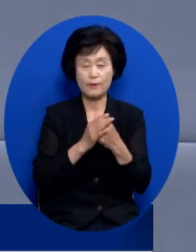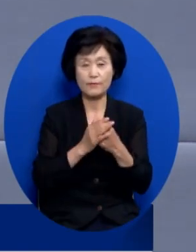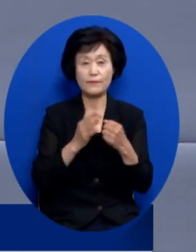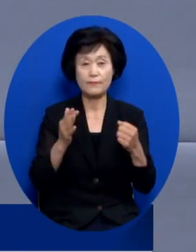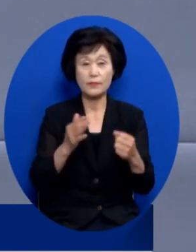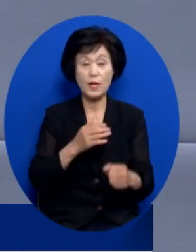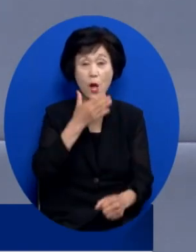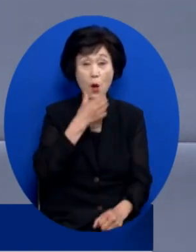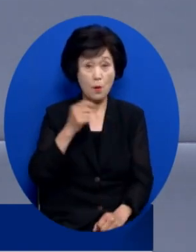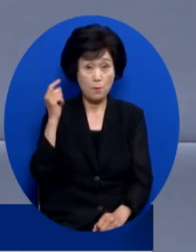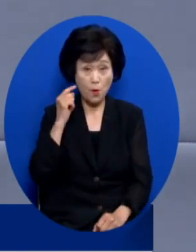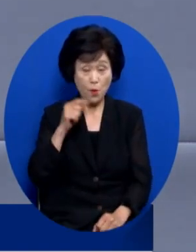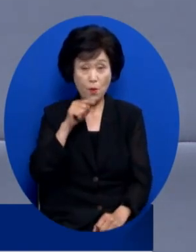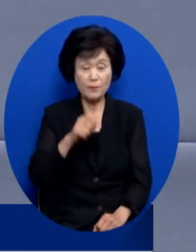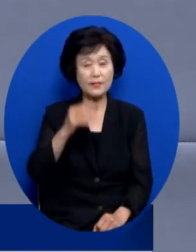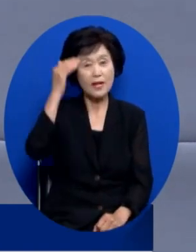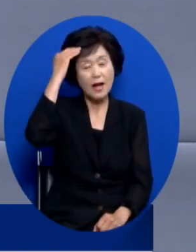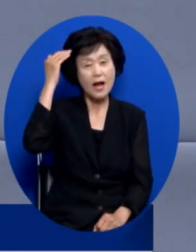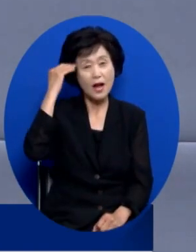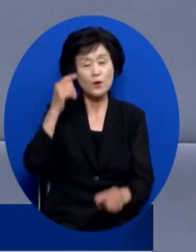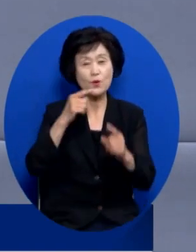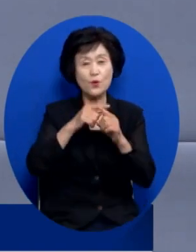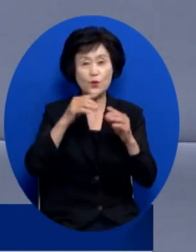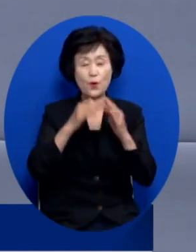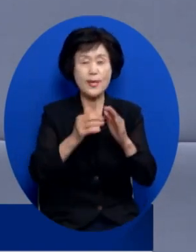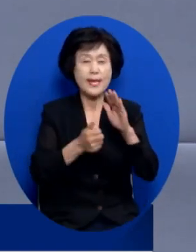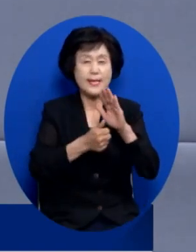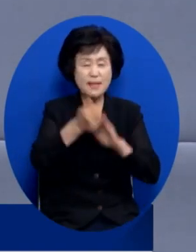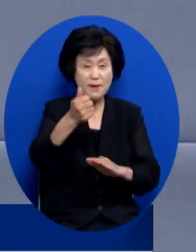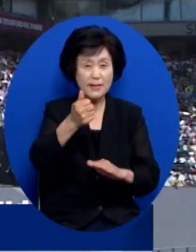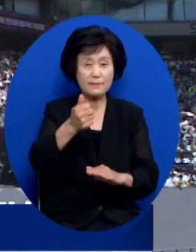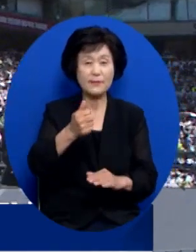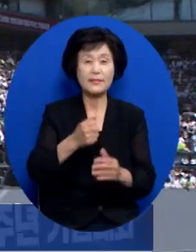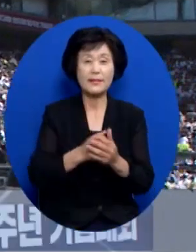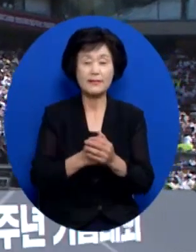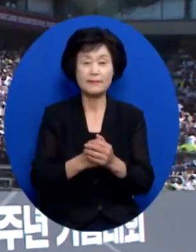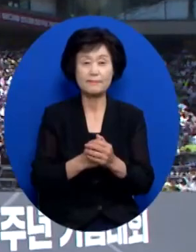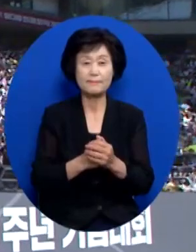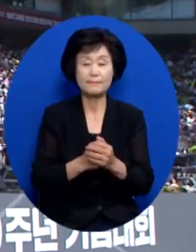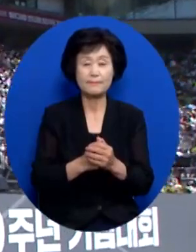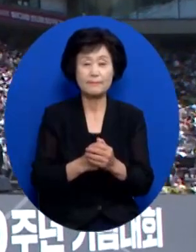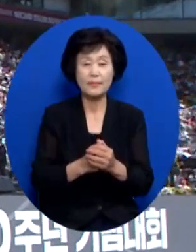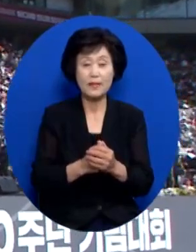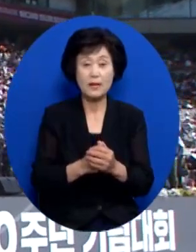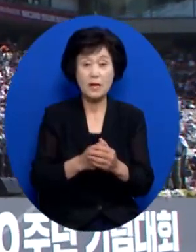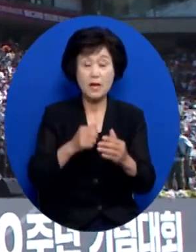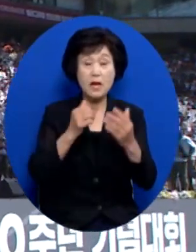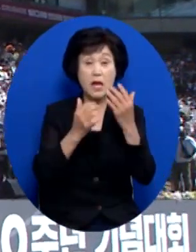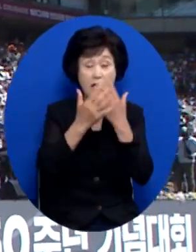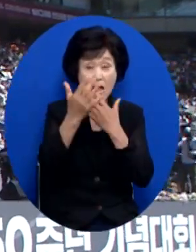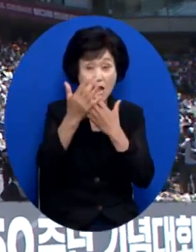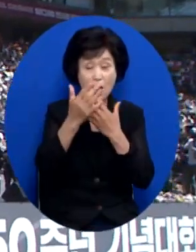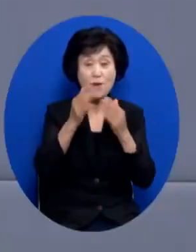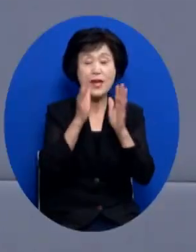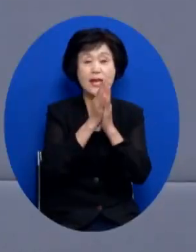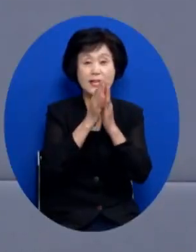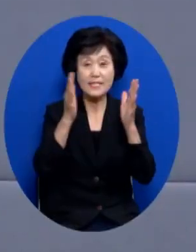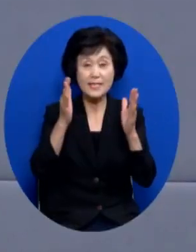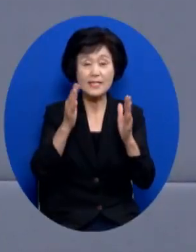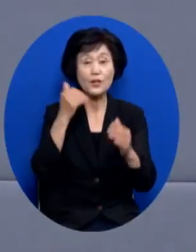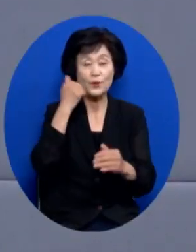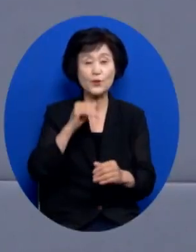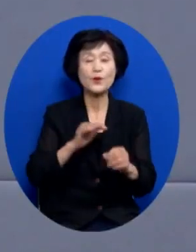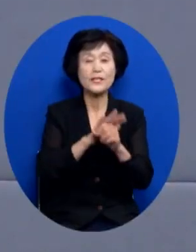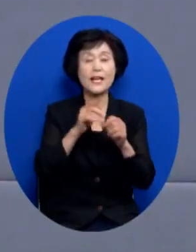복음은 한국교회의 희망입니다. 이어 대회 개회 선언은 대표대회장인 사랑의